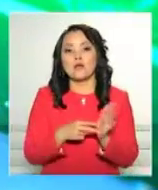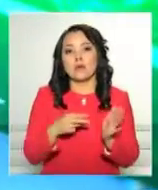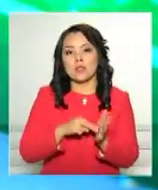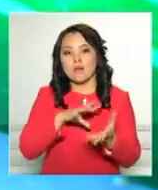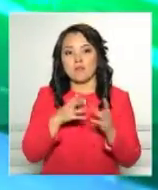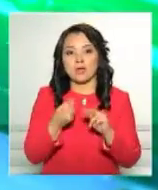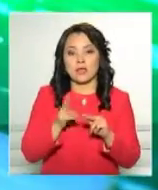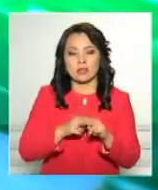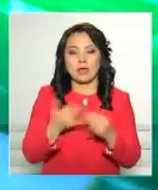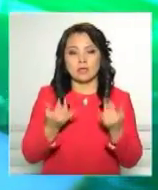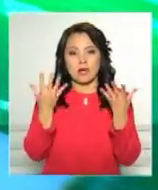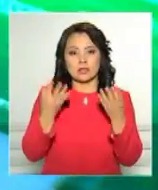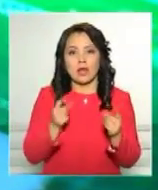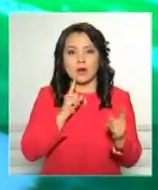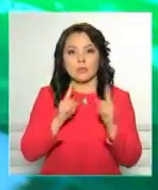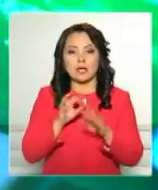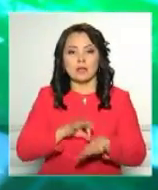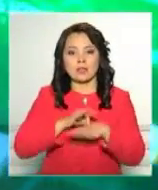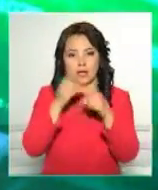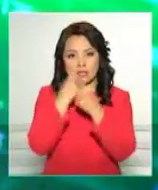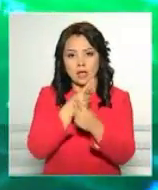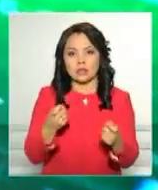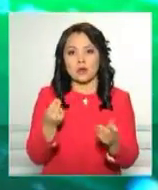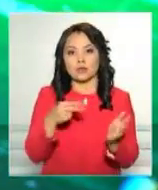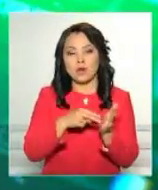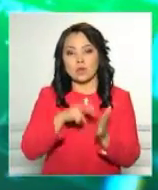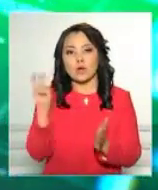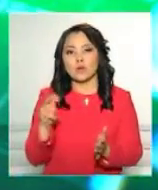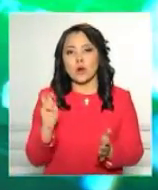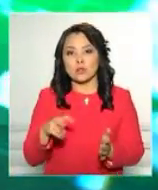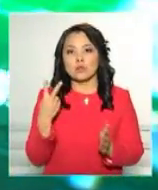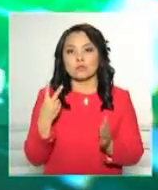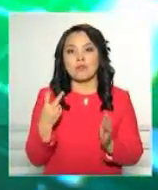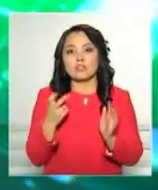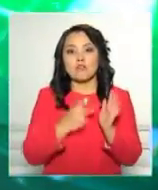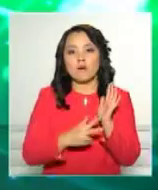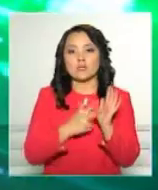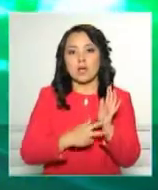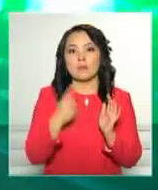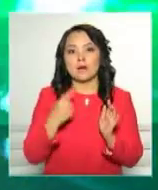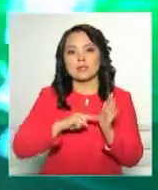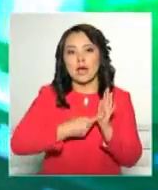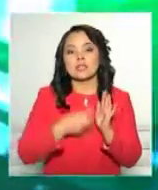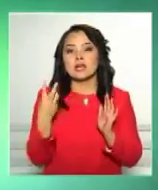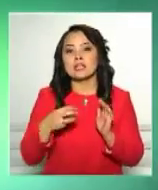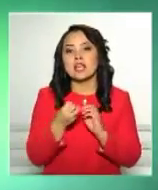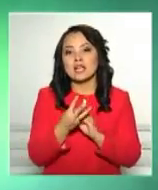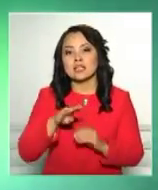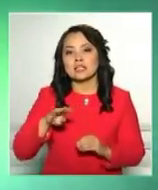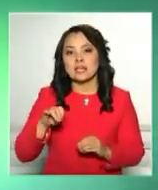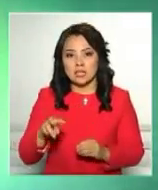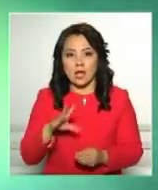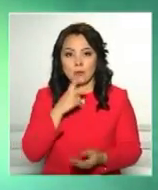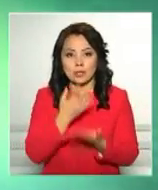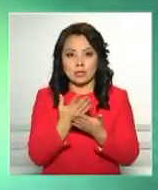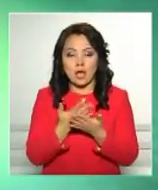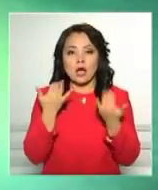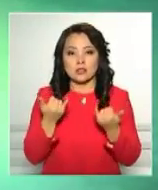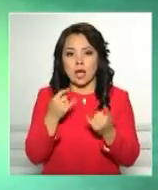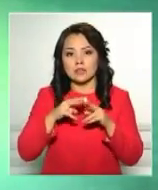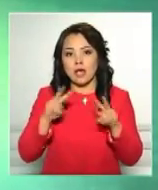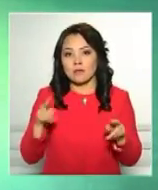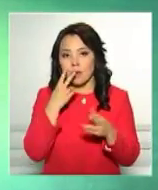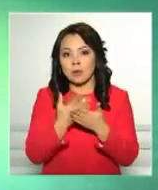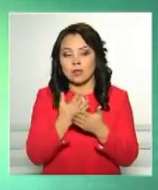По результатам дневной сессии на казахстанской фондовой бирже курс доллара составил 281 тенге 13 тинов. В сравнении